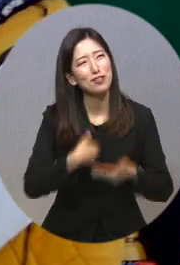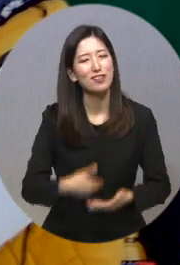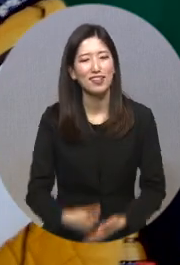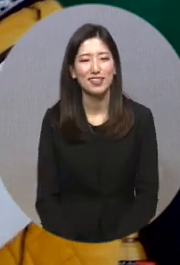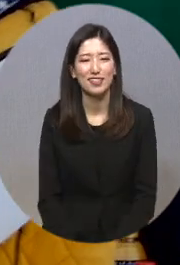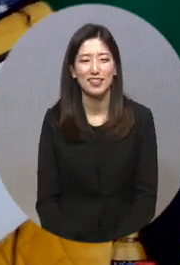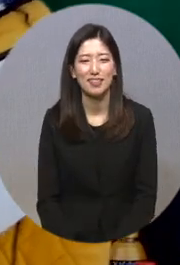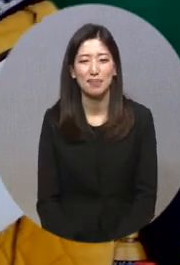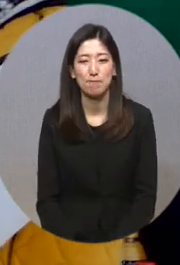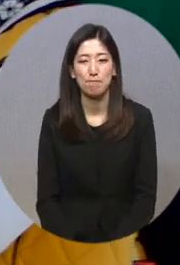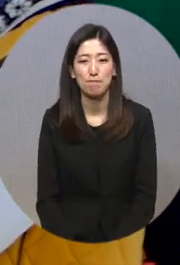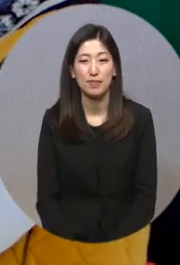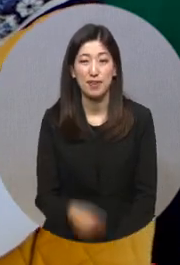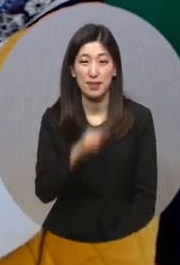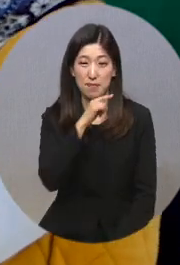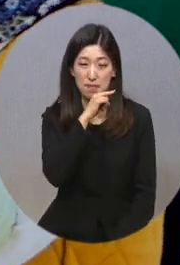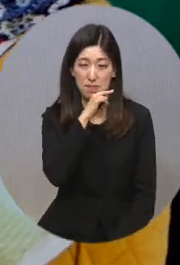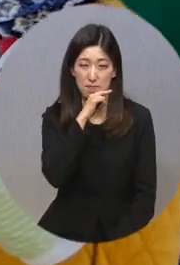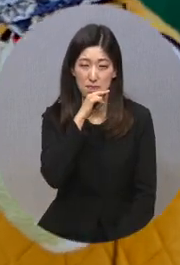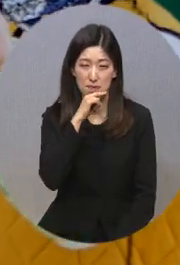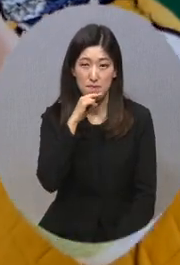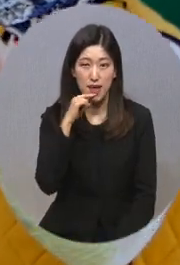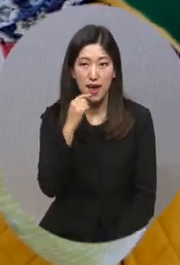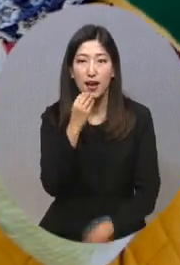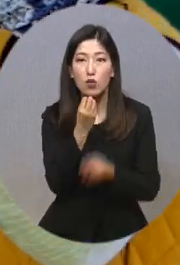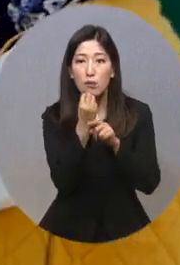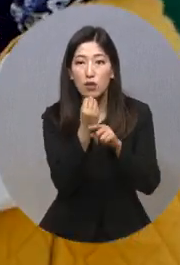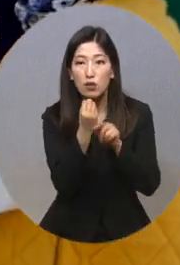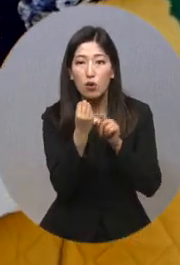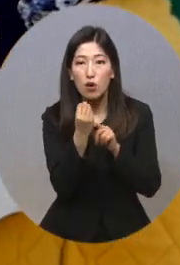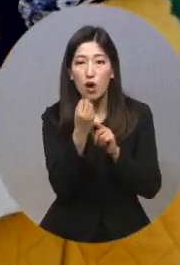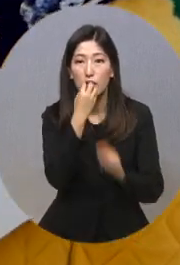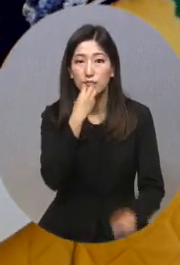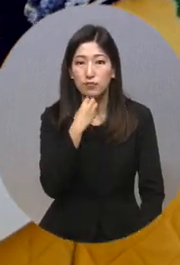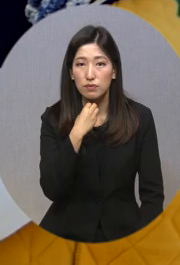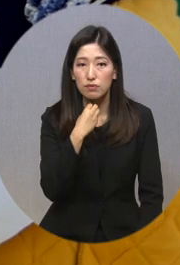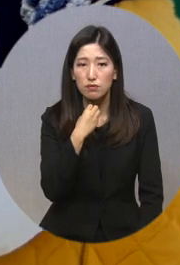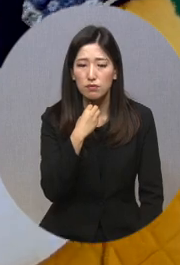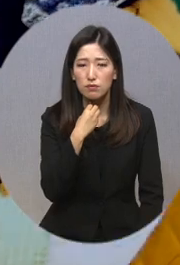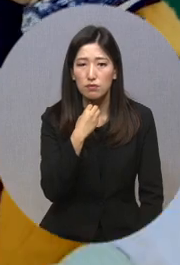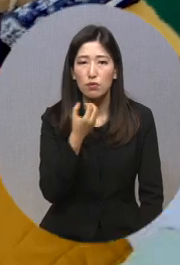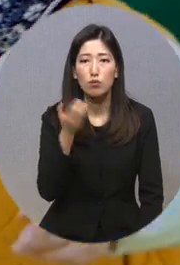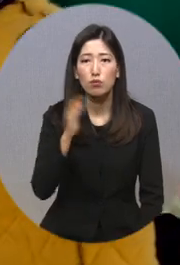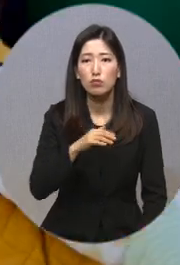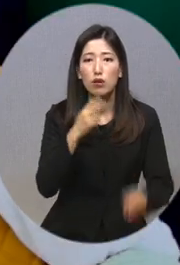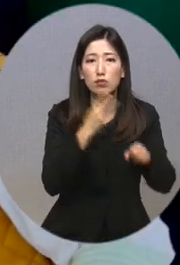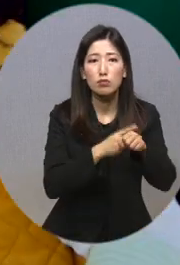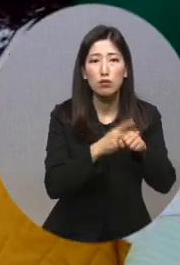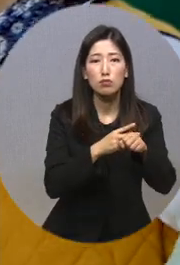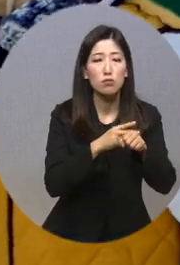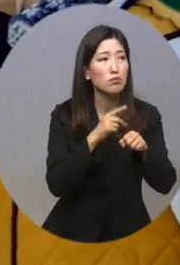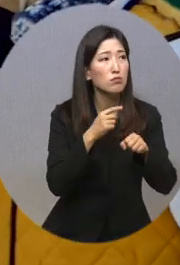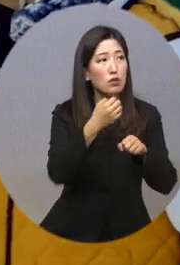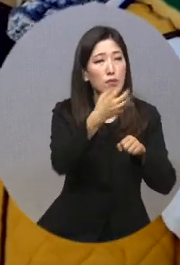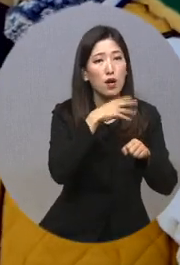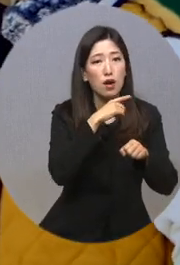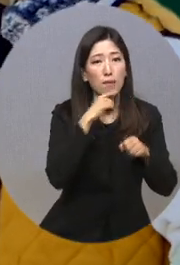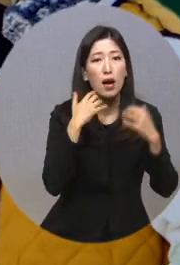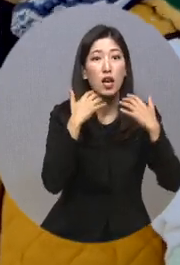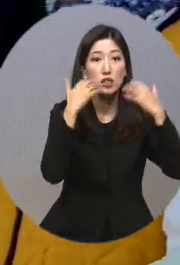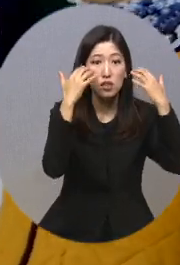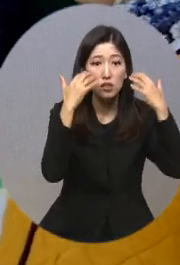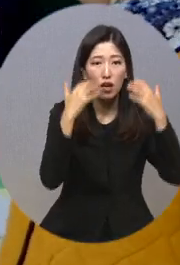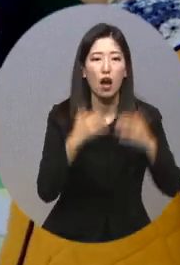방울토마토가 빨갛게, 토마토가 빨갛게 있잖아요? 네. 그러면 의사선생님의 얼굴이 파래진다. 파래진다고. 그쵸? 그 이유는? 토마토가